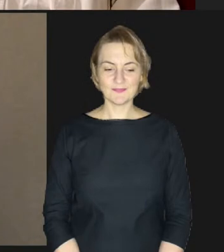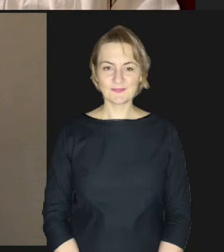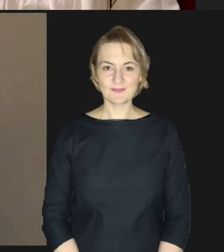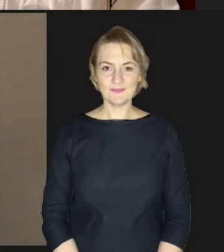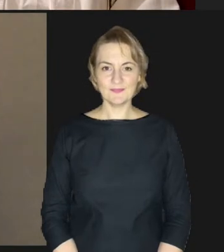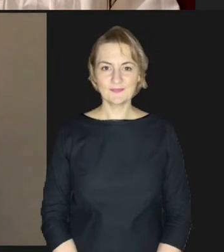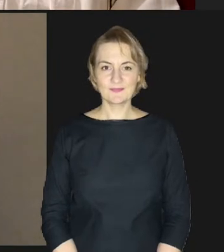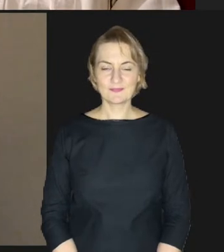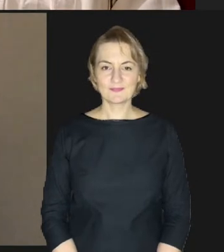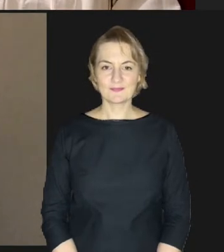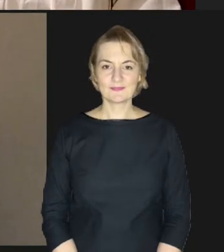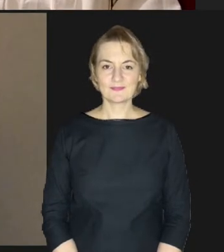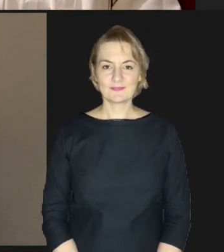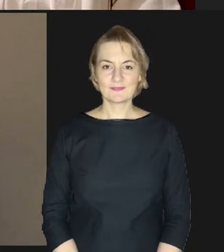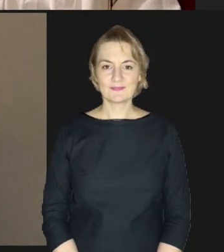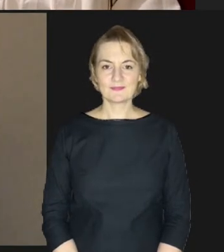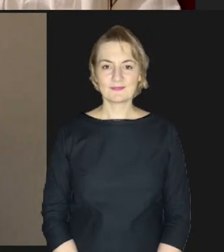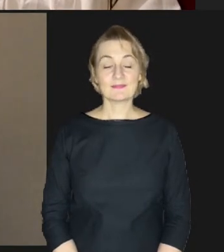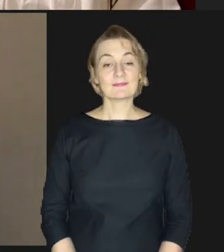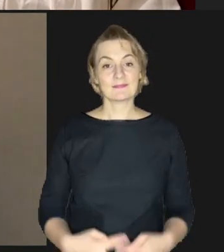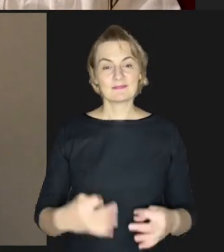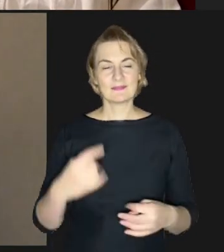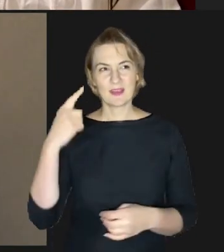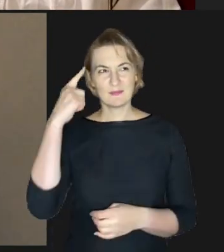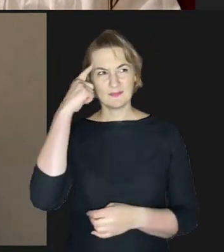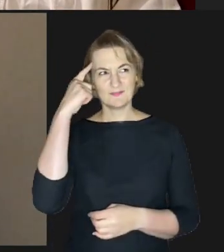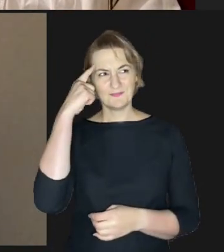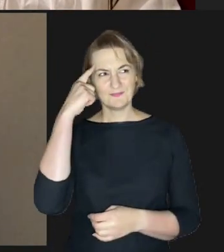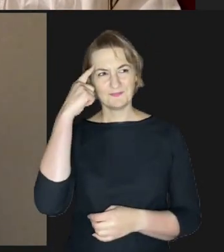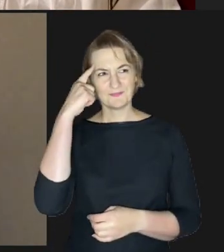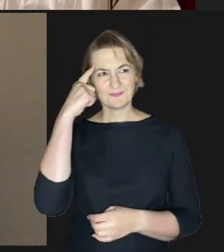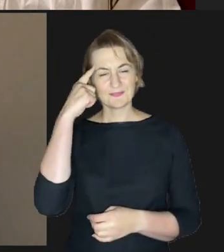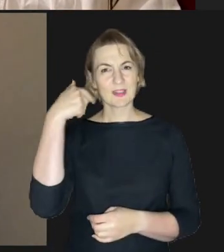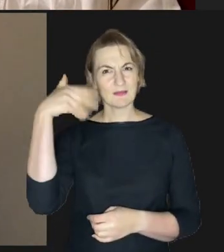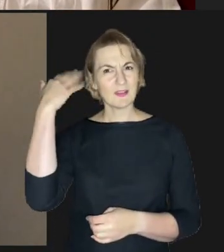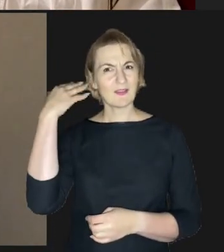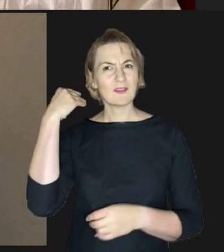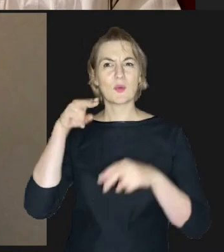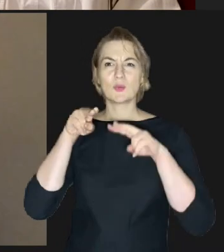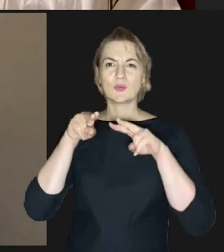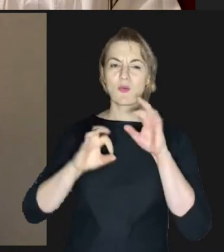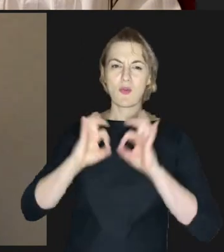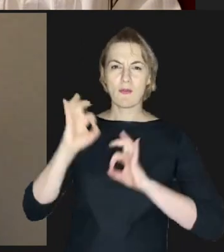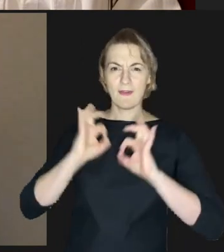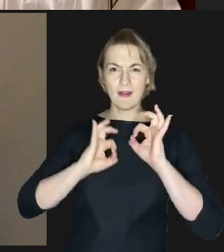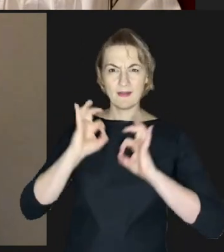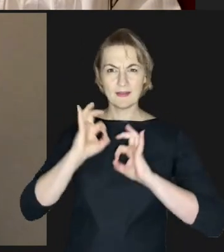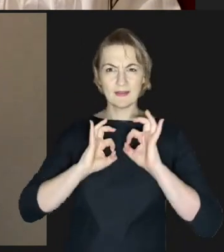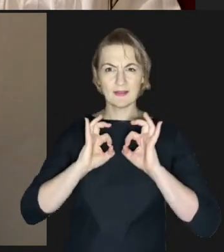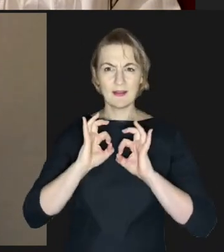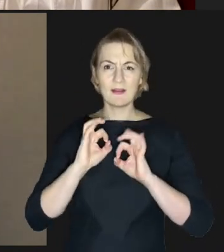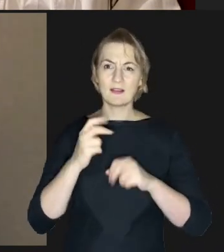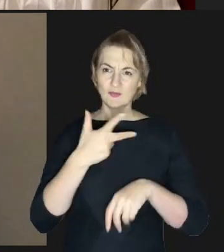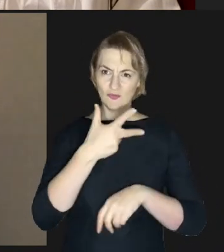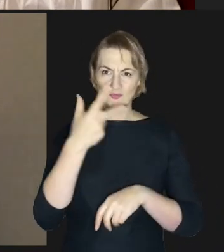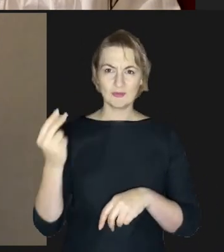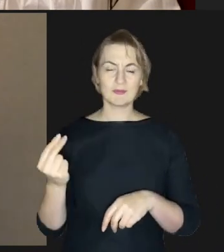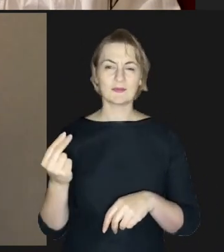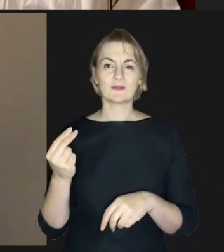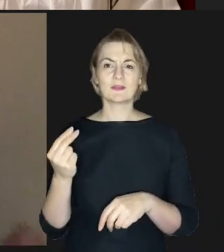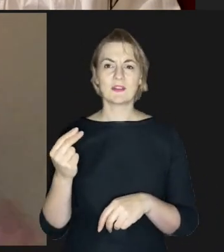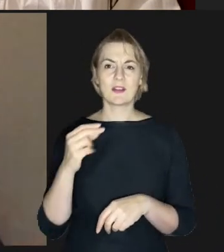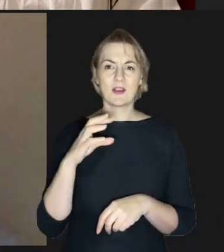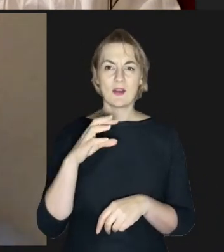Tak, tak mi się przypomniało, Ryśku, ten nasz udział kiedyś w konferencji, trzydniowa konferencja w Olsztynie